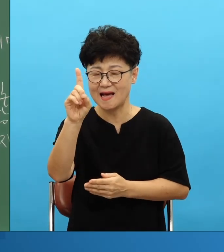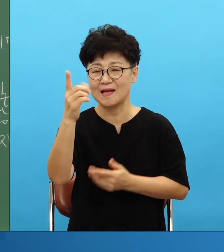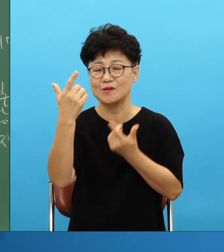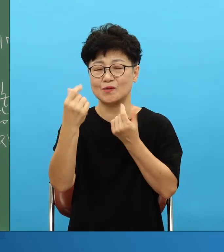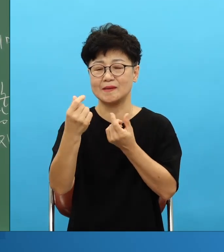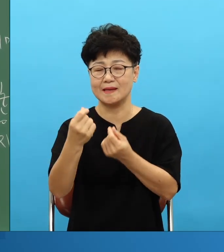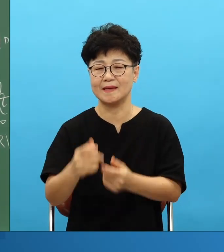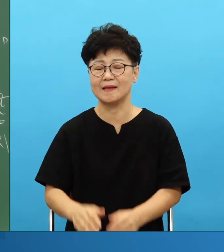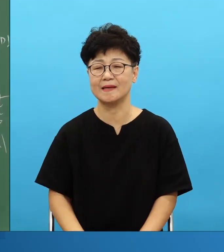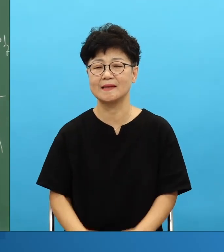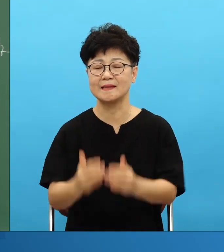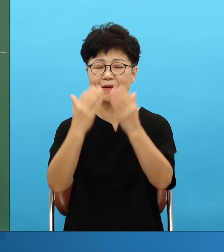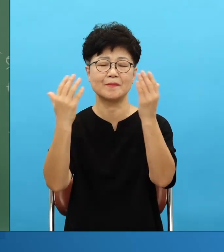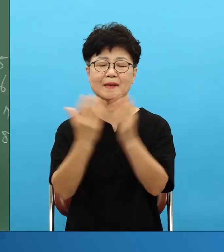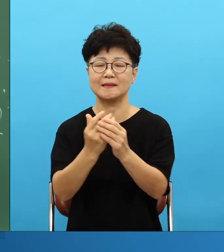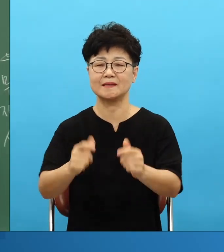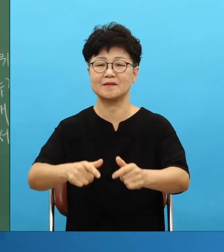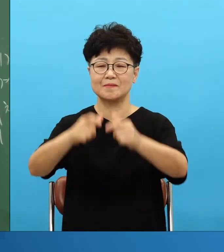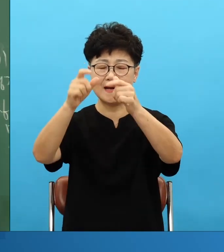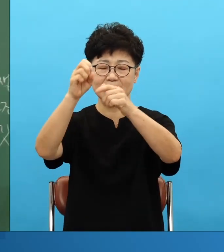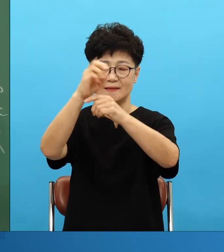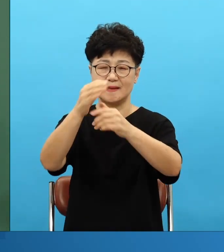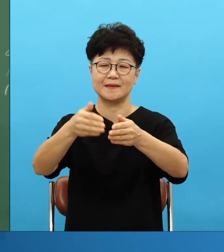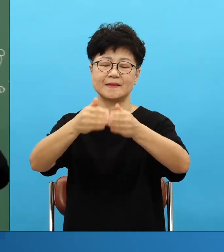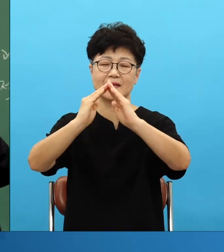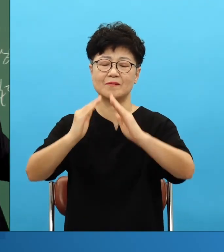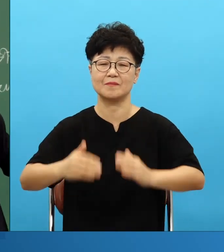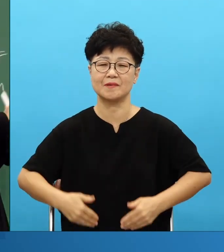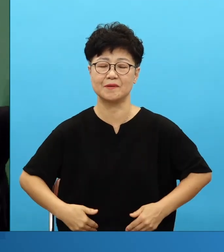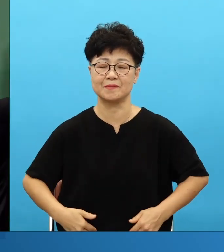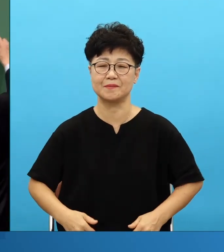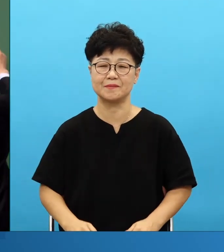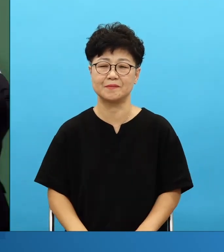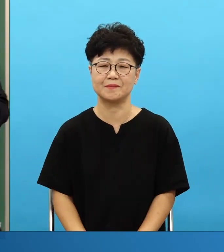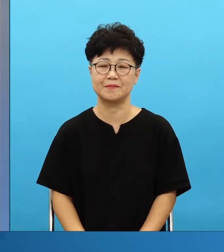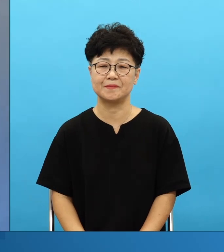absolute partisan. 그래서